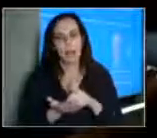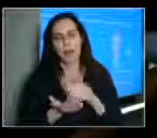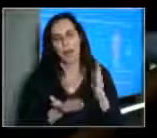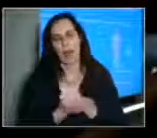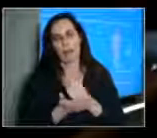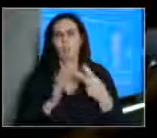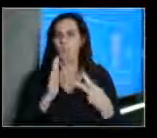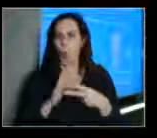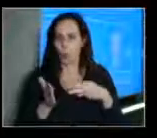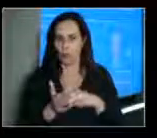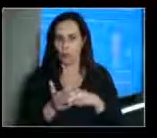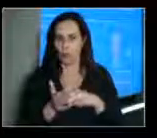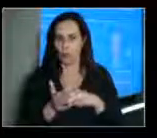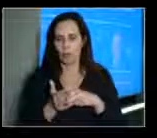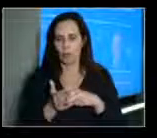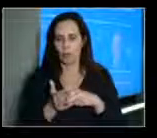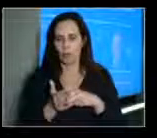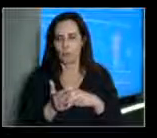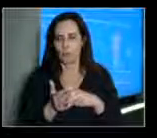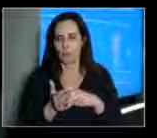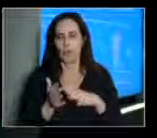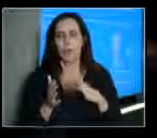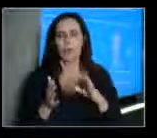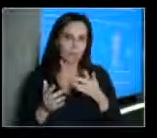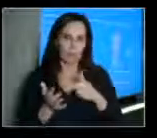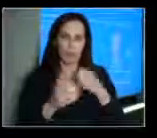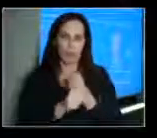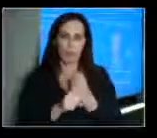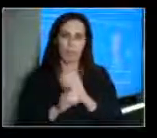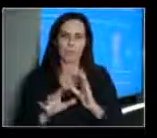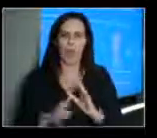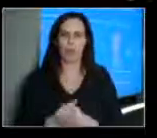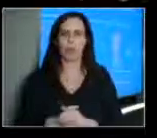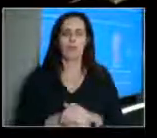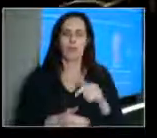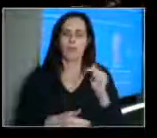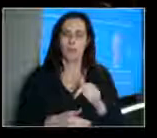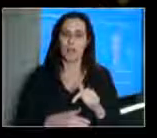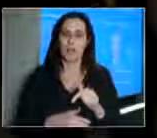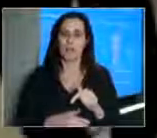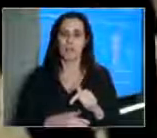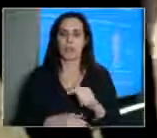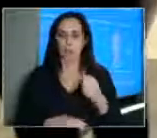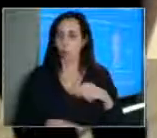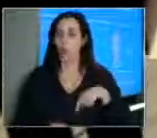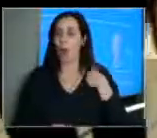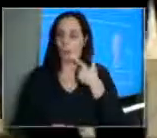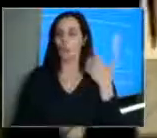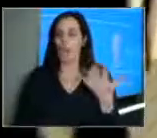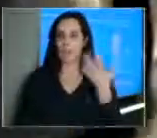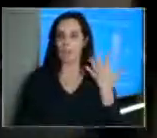לגבש תוכנית שמה שאתם קוראים לה מבצע, כן? וזה אורך הרבה שנים,